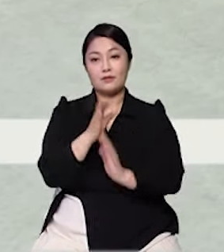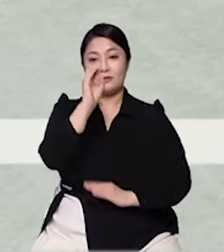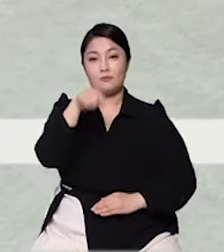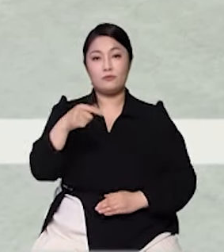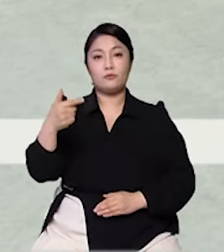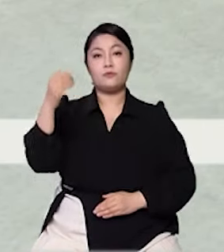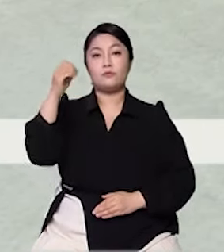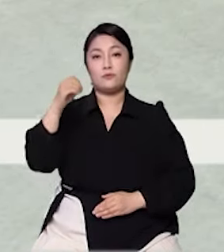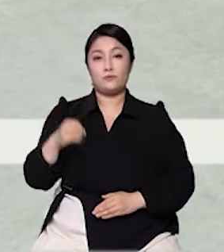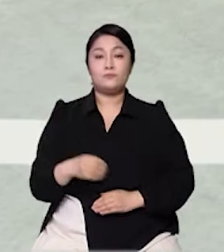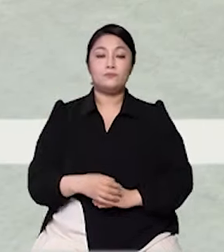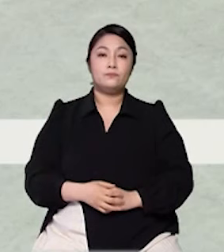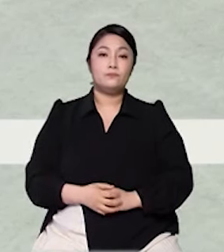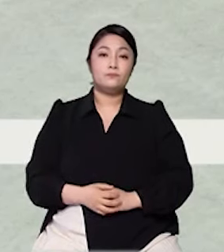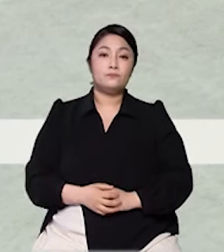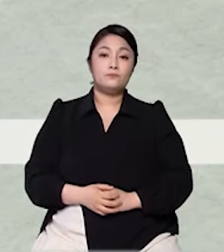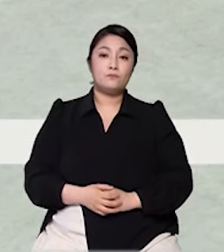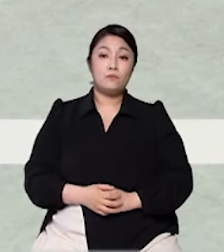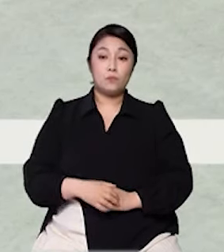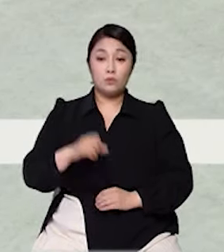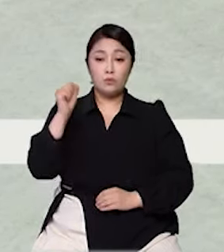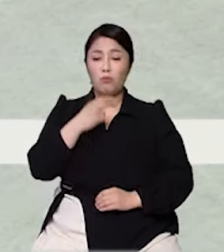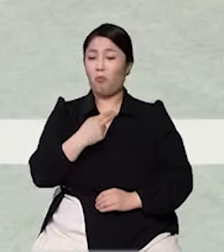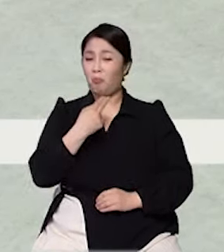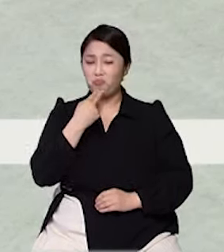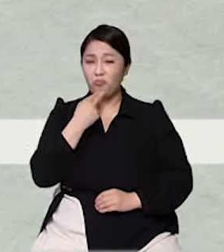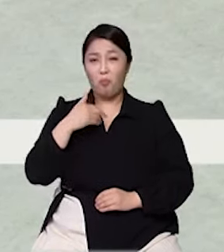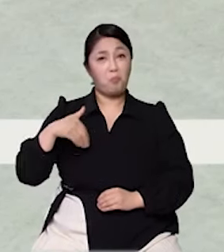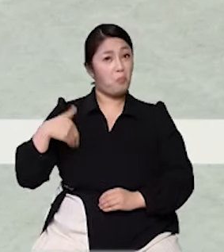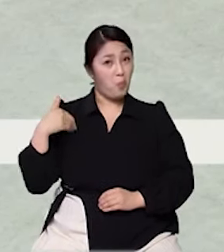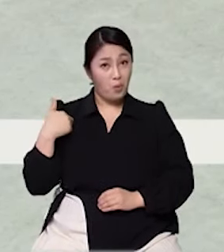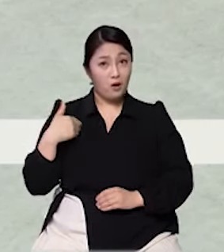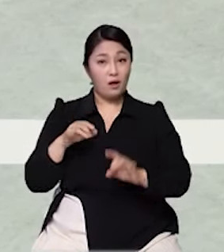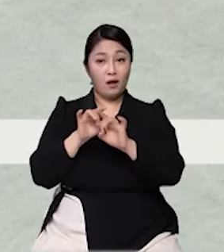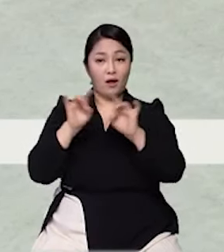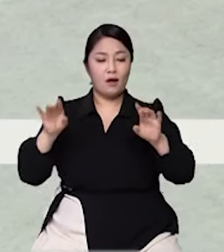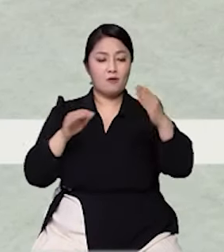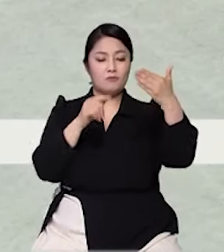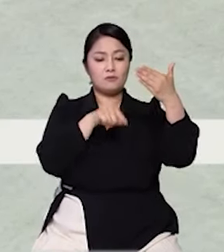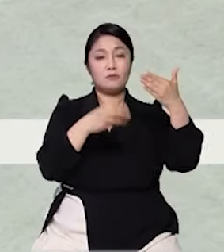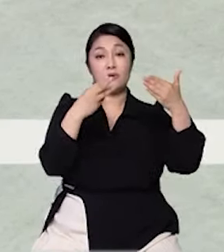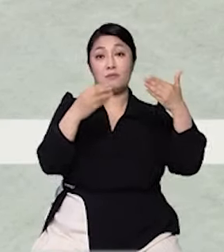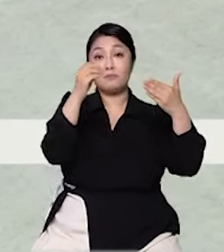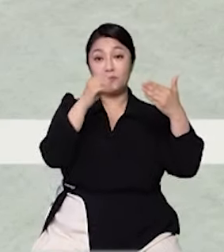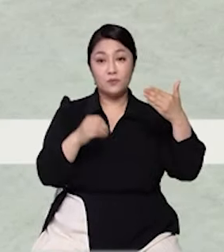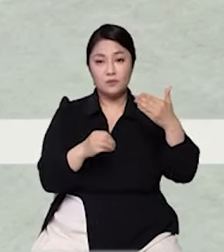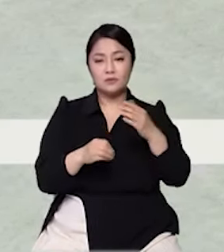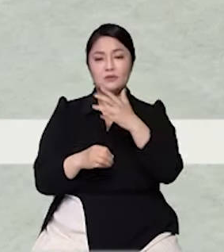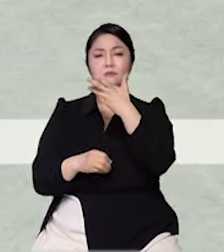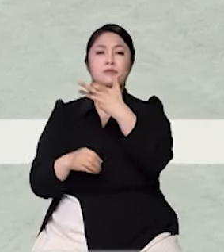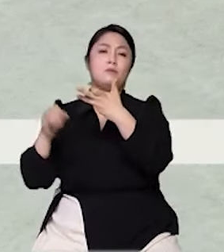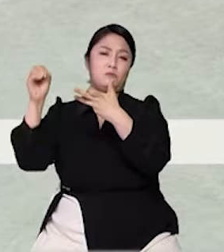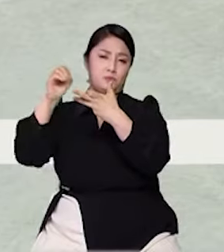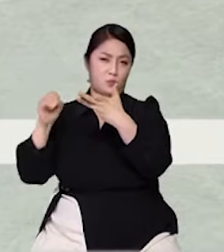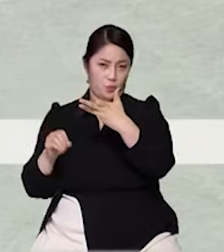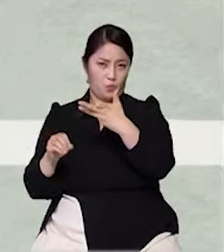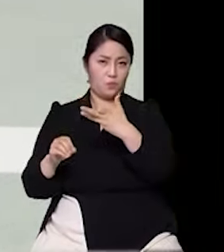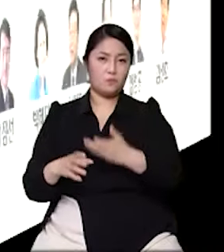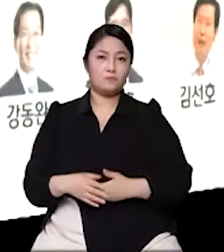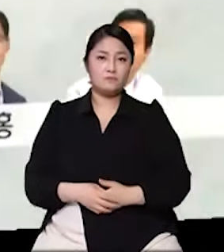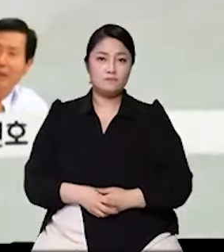0.6% 입니다 서너 후보가 없다거나 모른다 는 대답도 각각 9.3% 와 18% 에